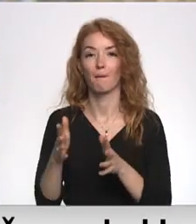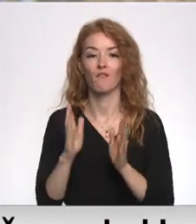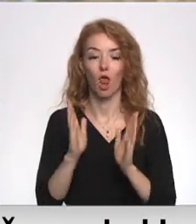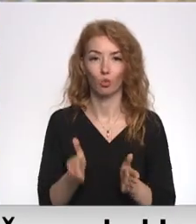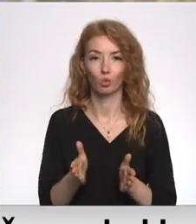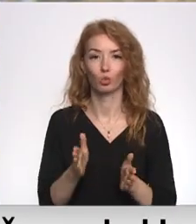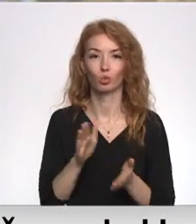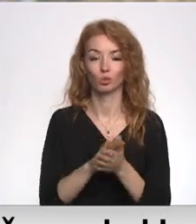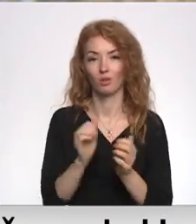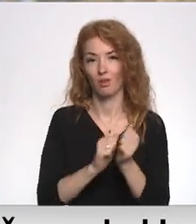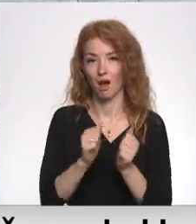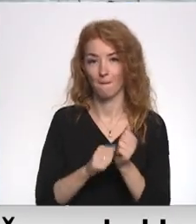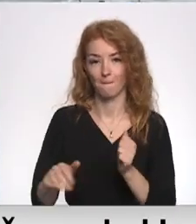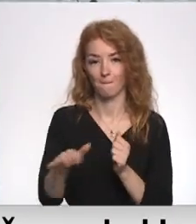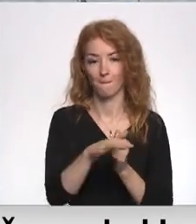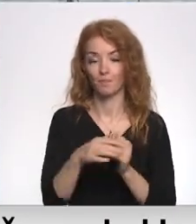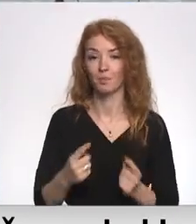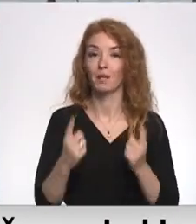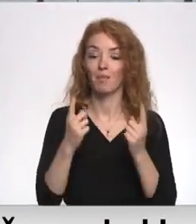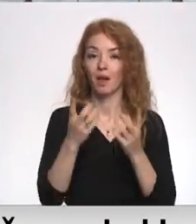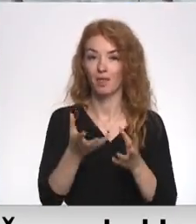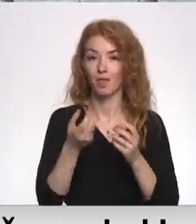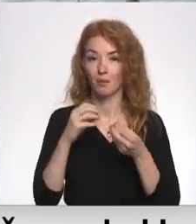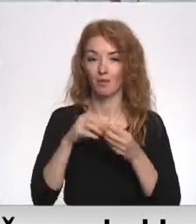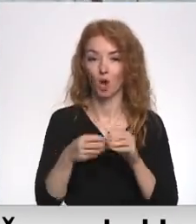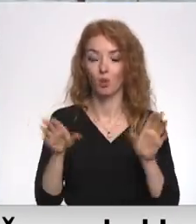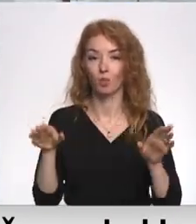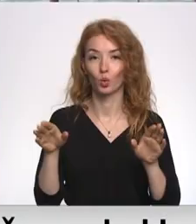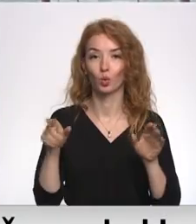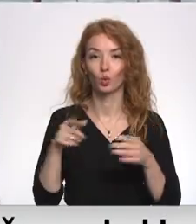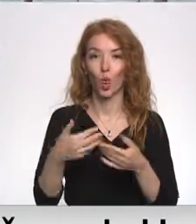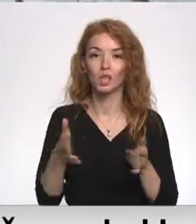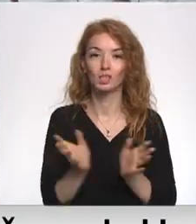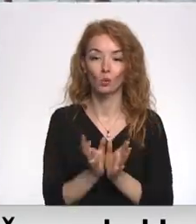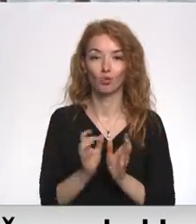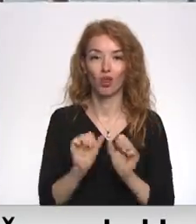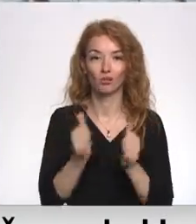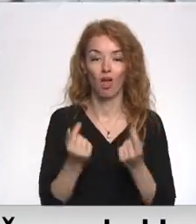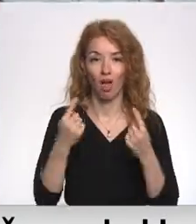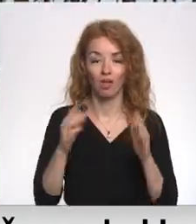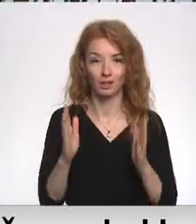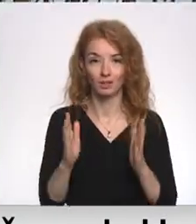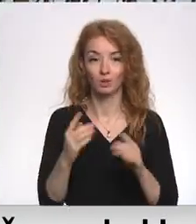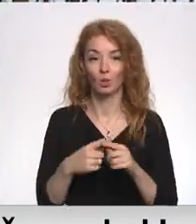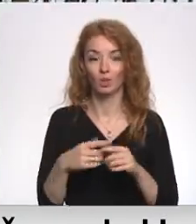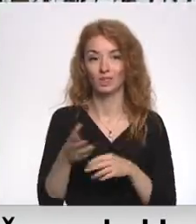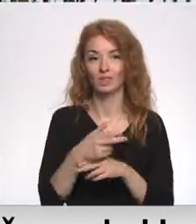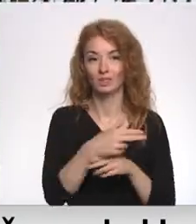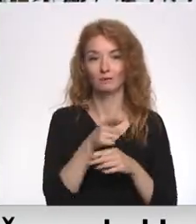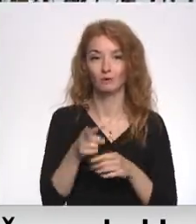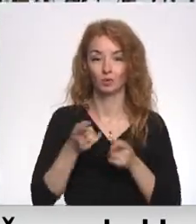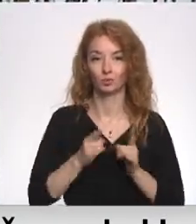būt vispār uz bioloģisko daudzveidību. Primāri tiek ņemts vērā šis putnulikstošanas laiks un zivju